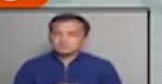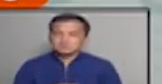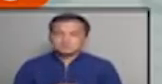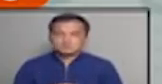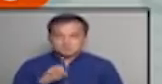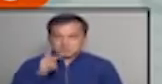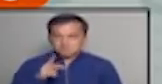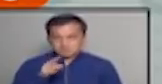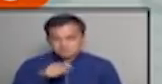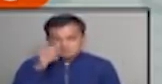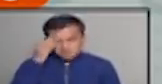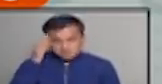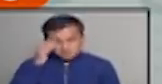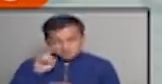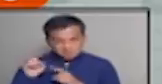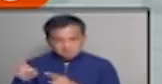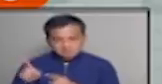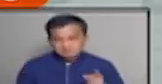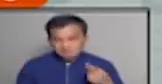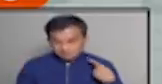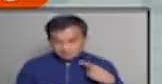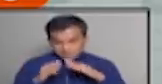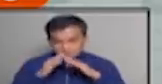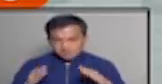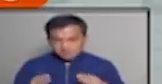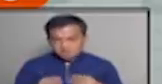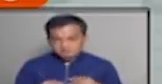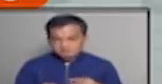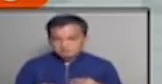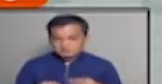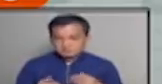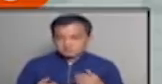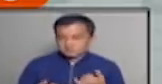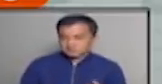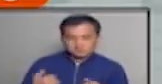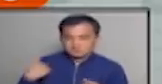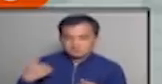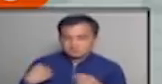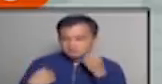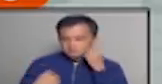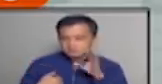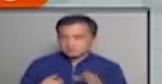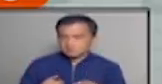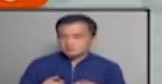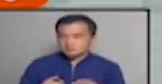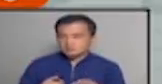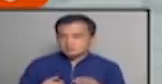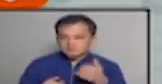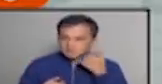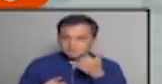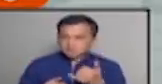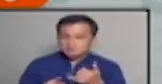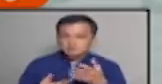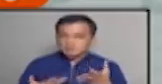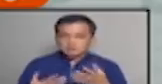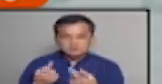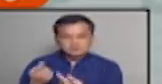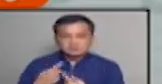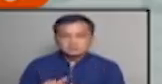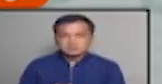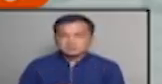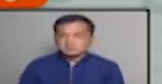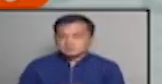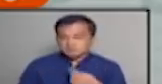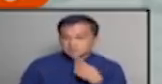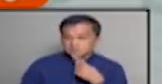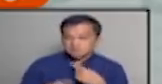Saka, pero alam niyo po na nandun lang sila sa kanilang mga tahanan. Ngayon, wala po. Hindi po sila umuwi. Tapos yung mga calls, hindi rin po sila sumasagot. Actually,